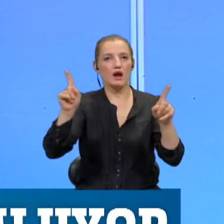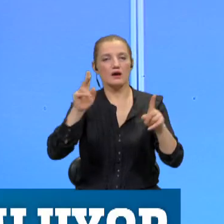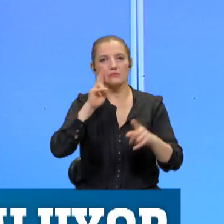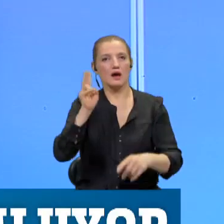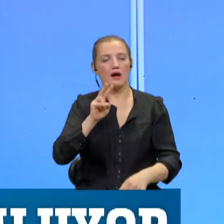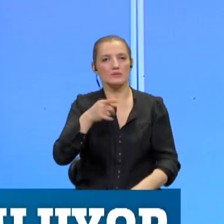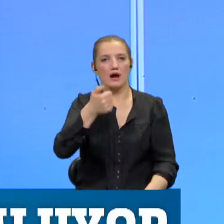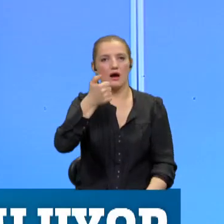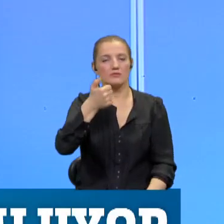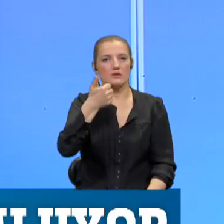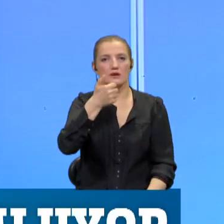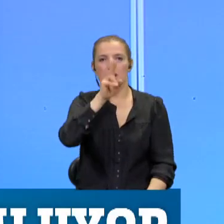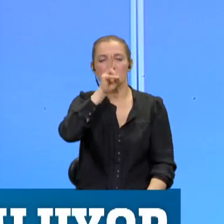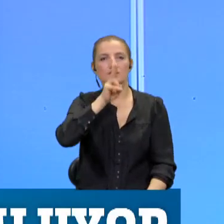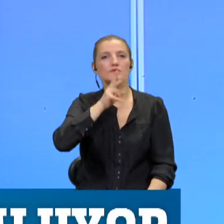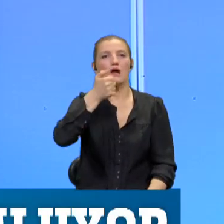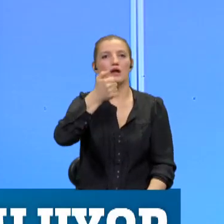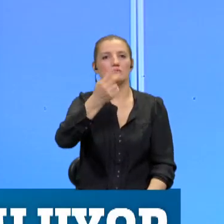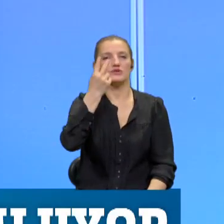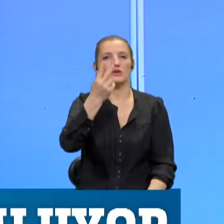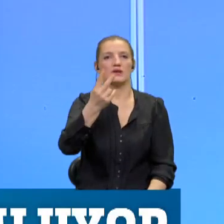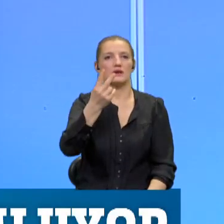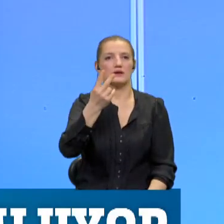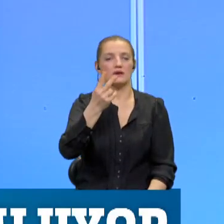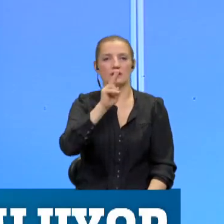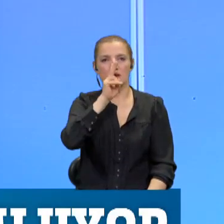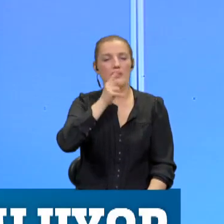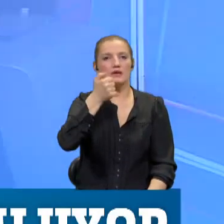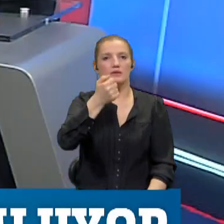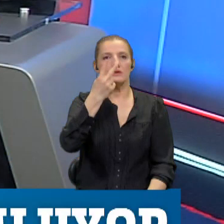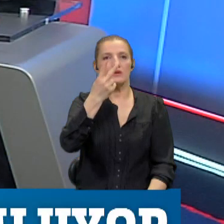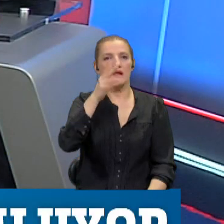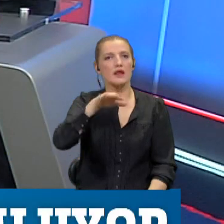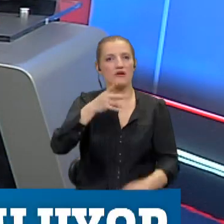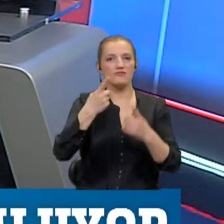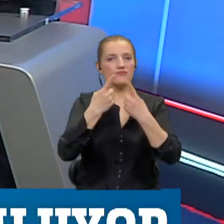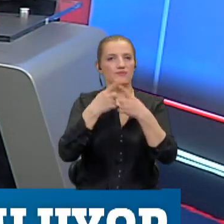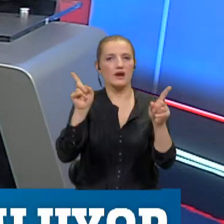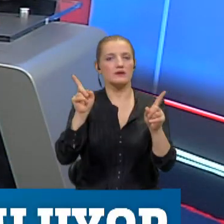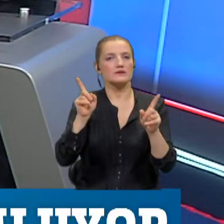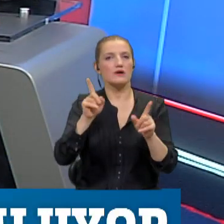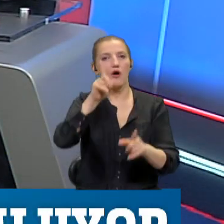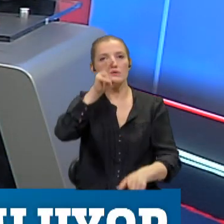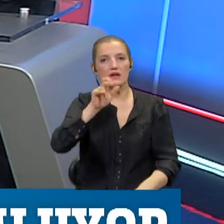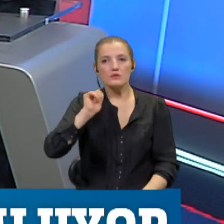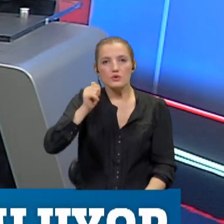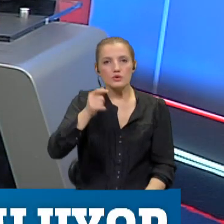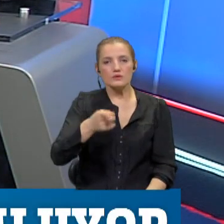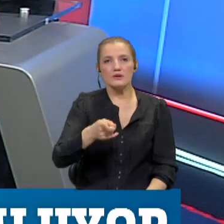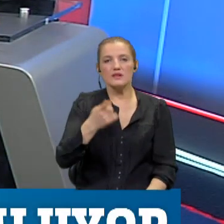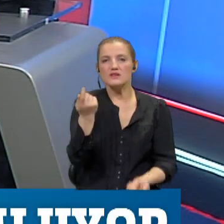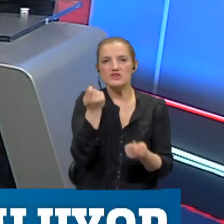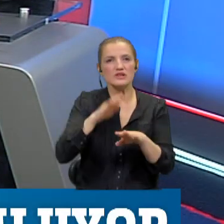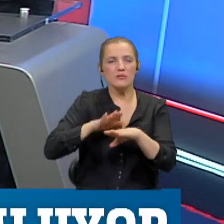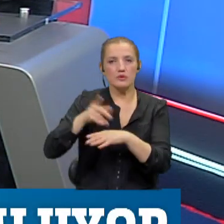almış 262 mi Evet 262 lira fark var Onu 18 günde ne iş